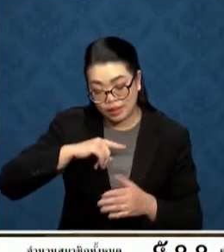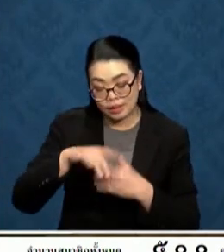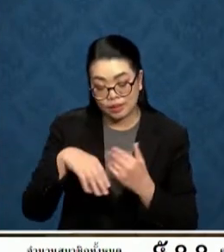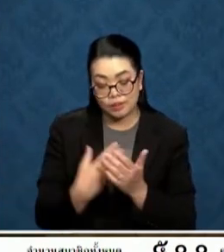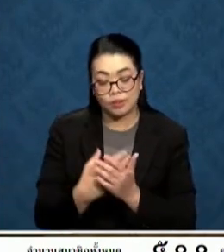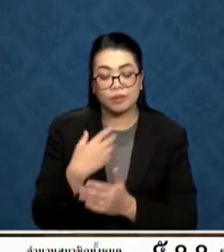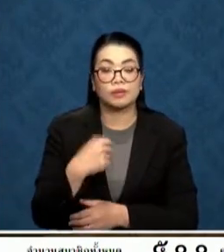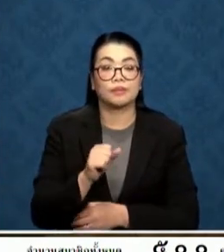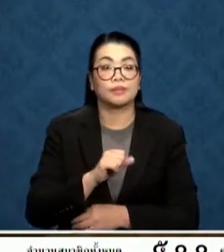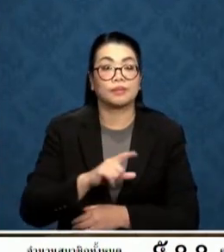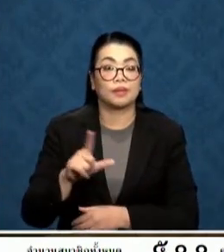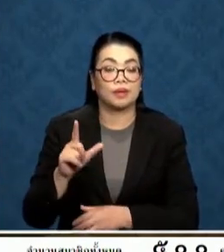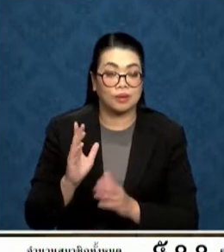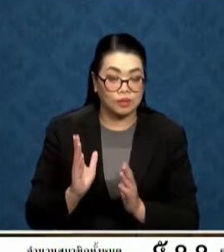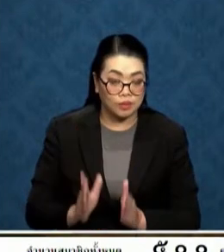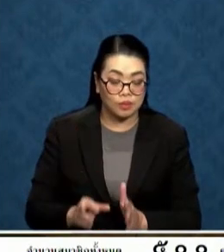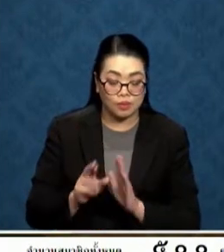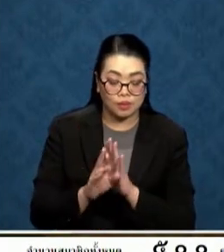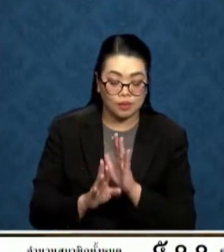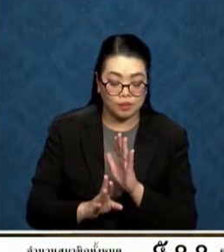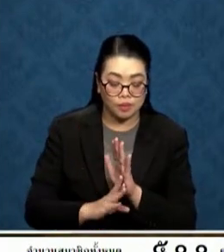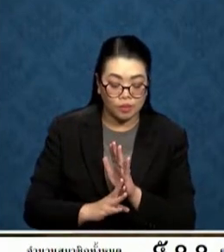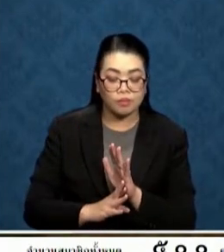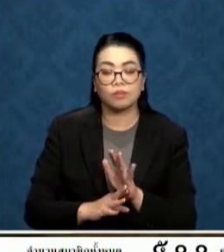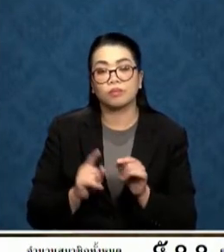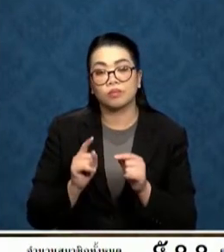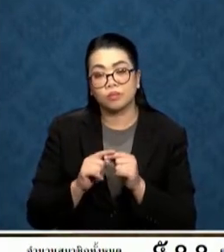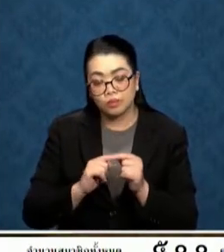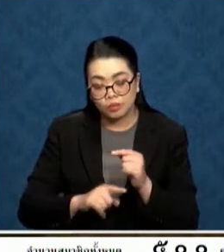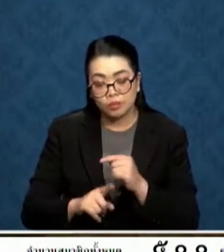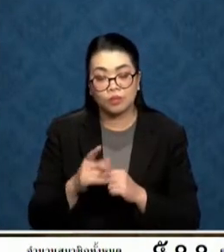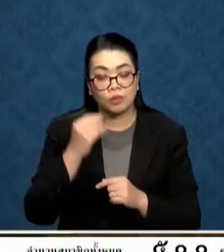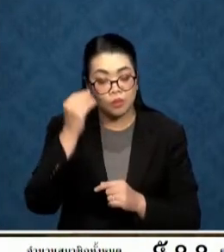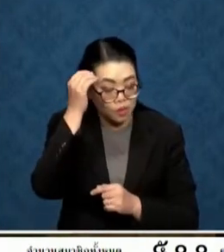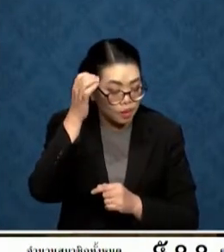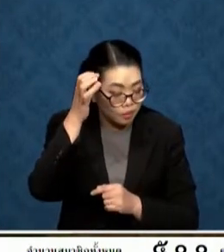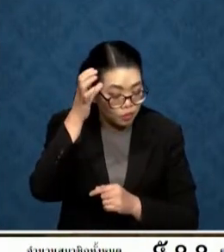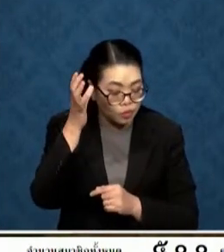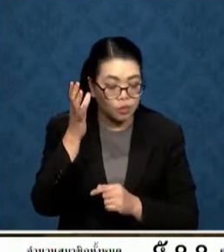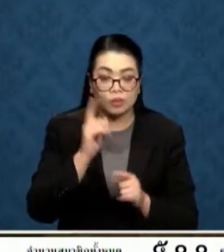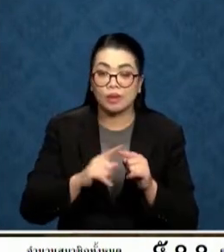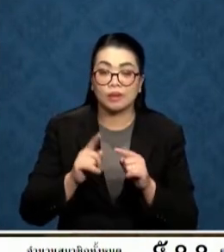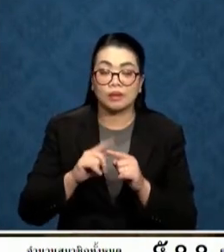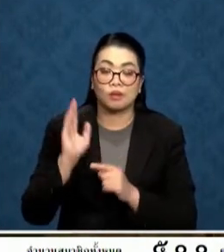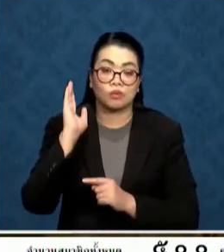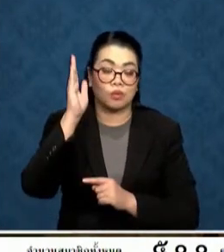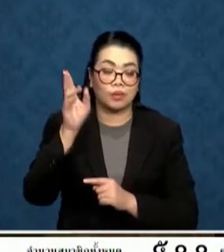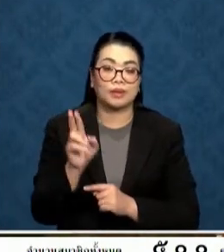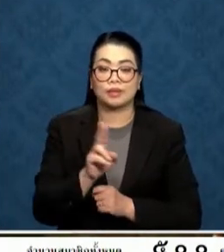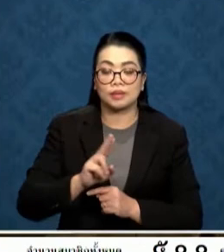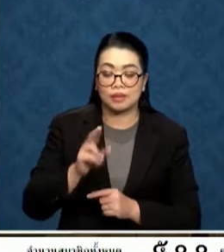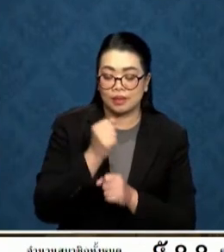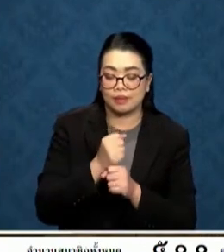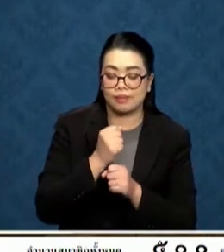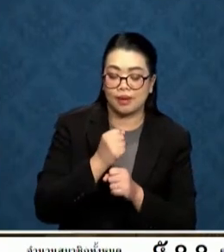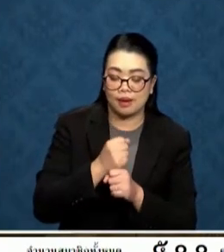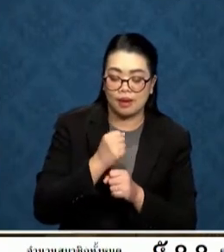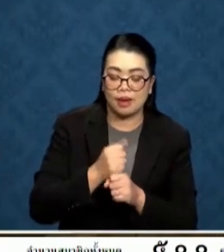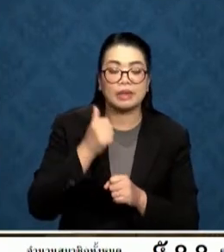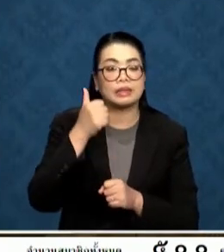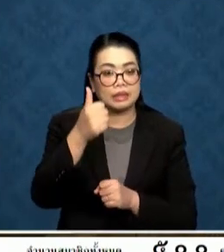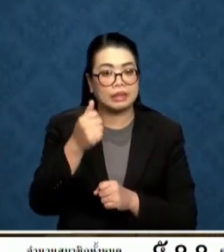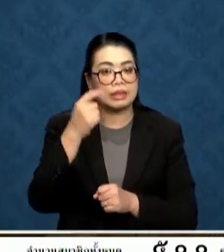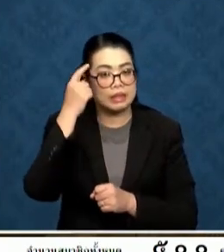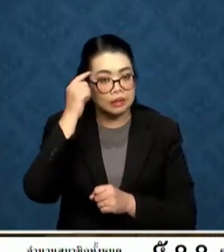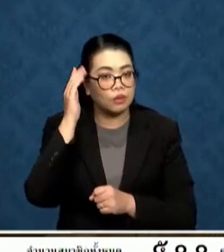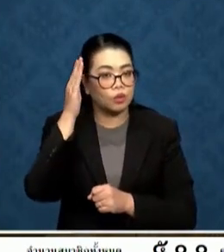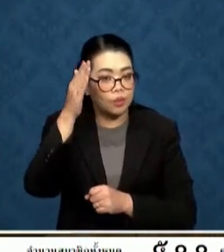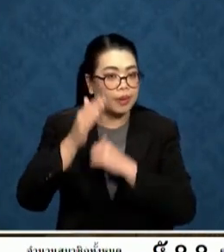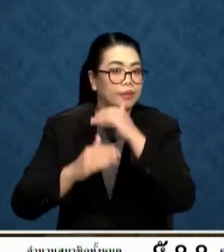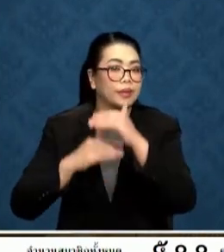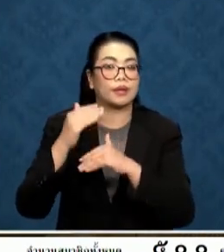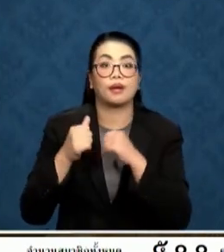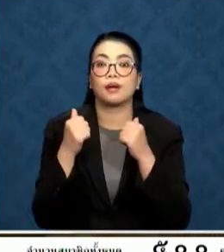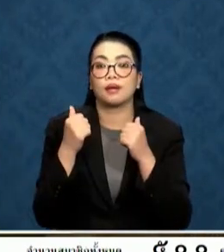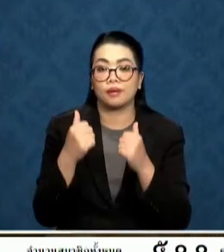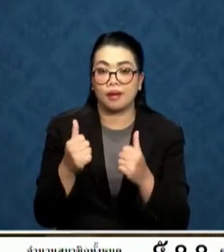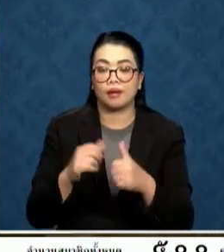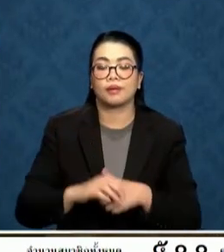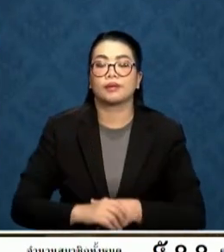บ